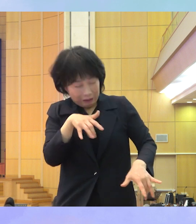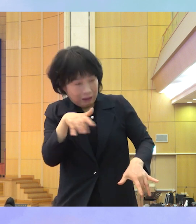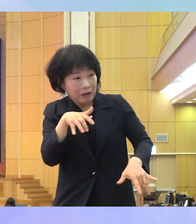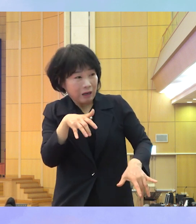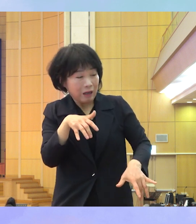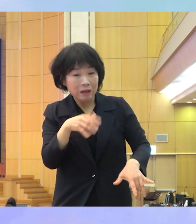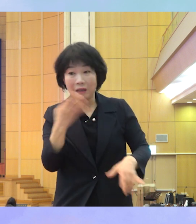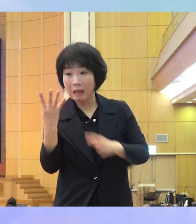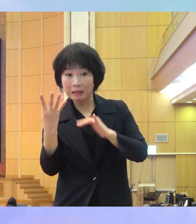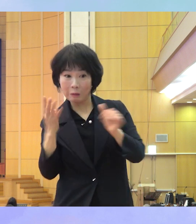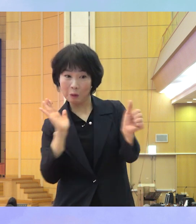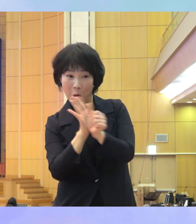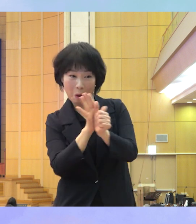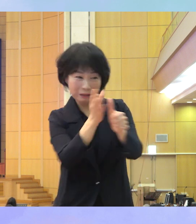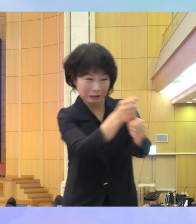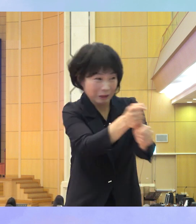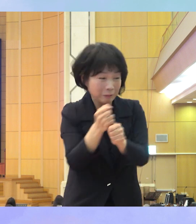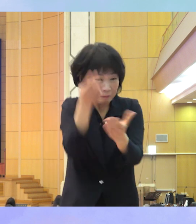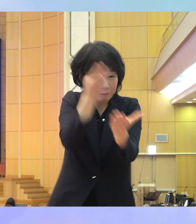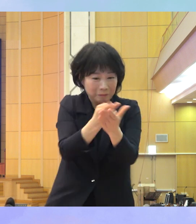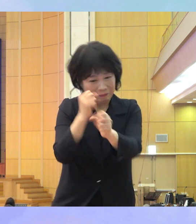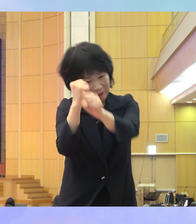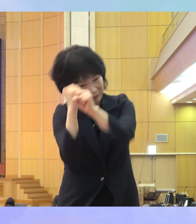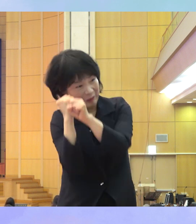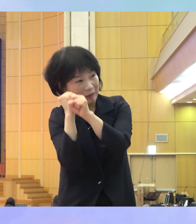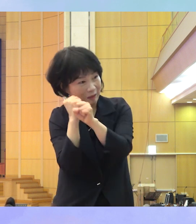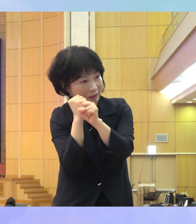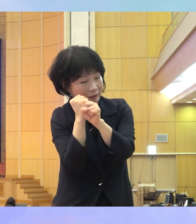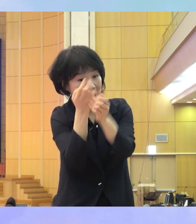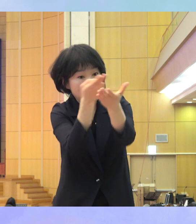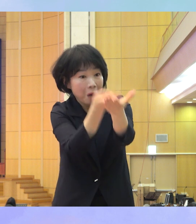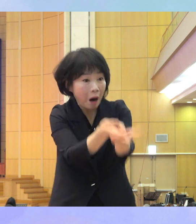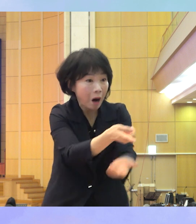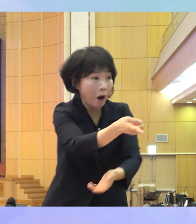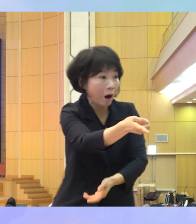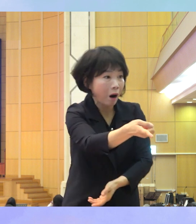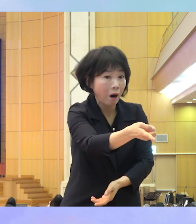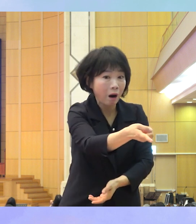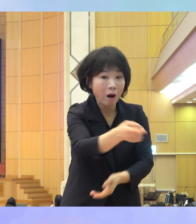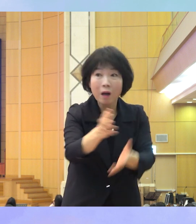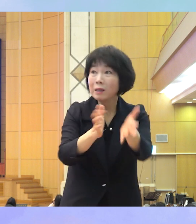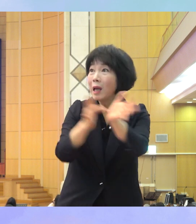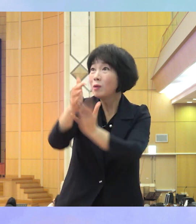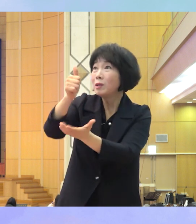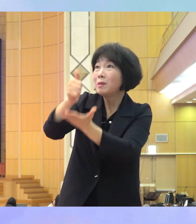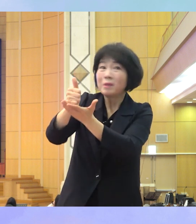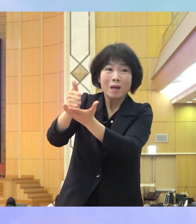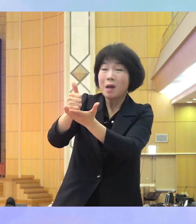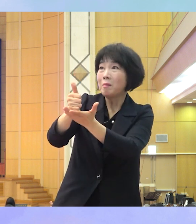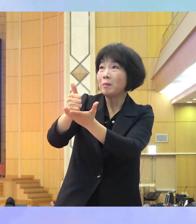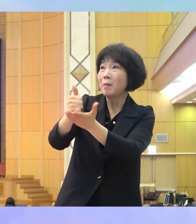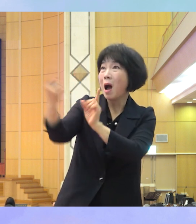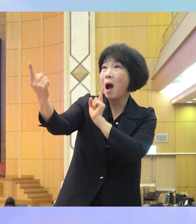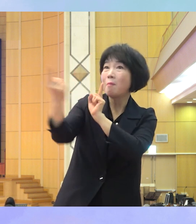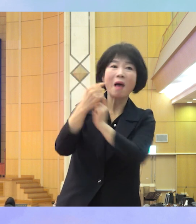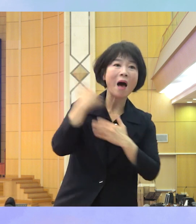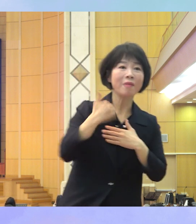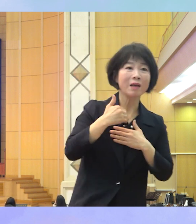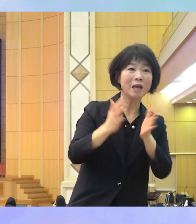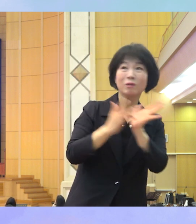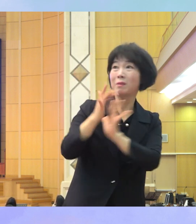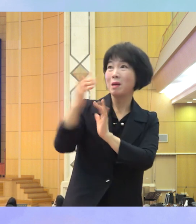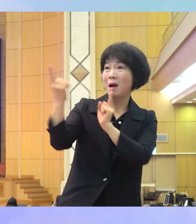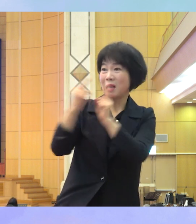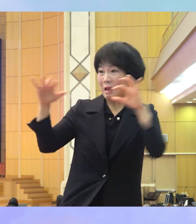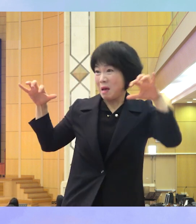예수님께 왔는데 예수님 만날 수가 없어. 왜? 병자들이 예수님 와서 고침받으려고 지금 돈 내고